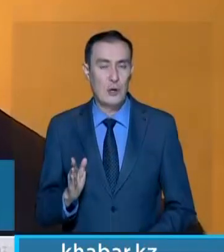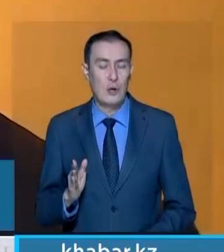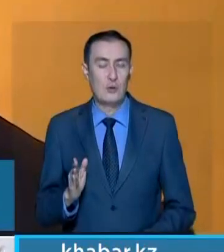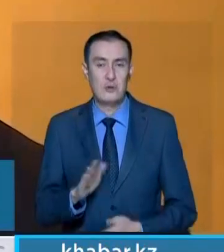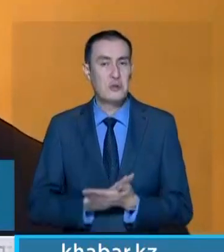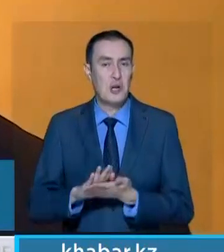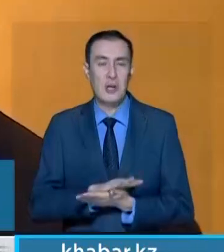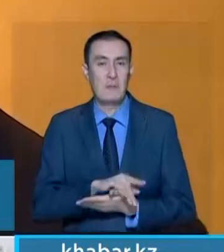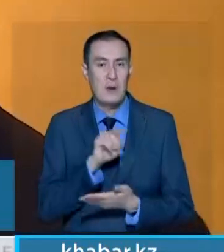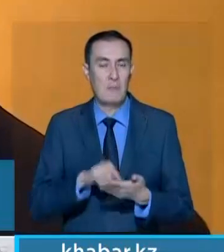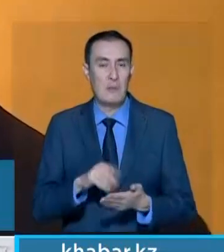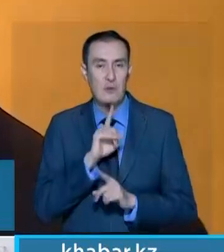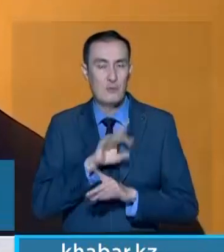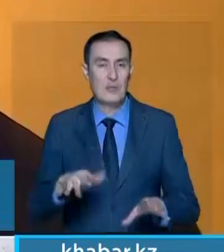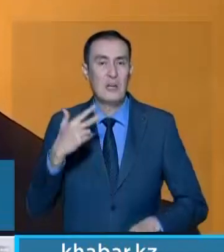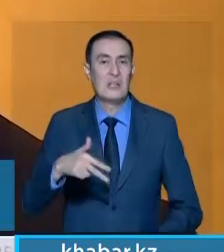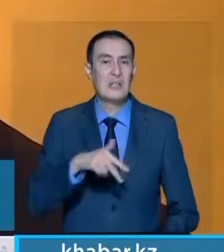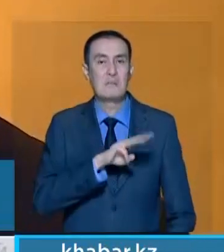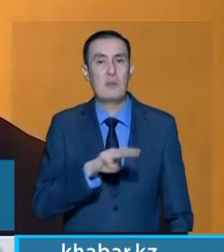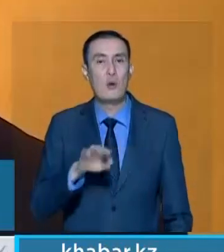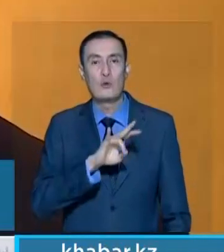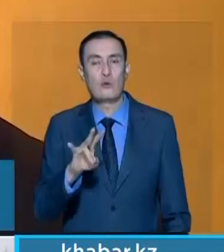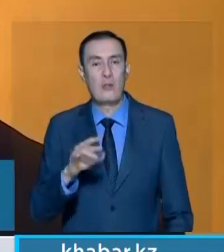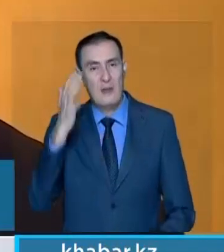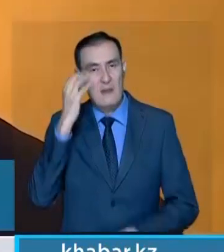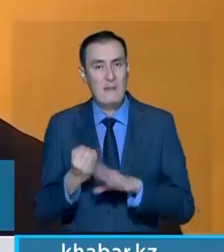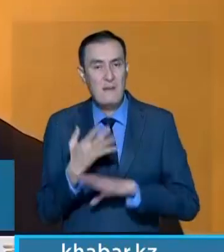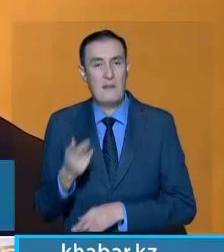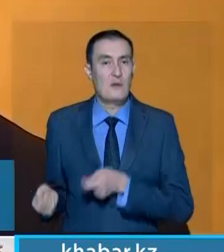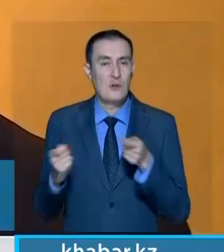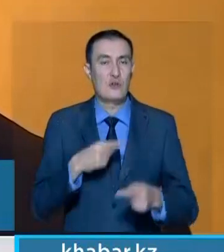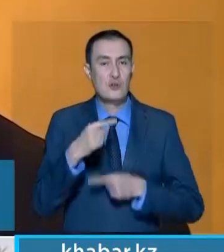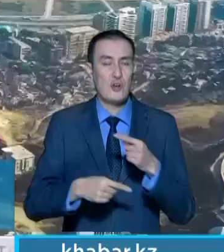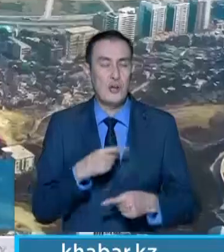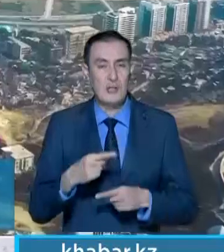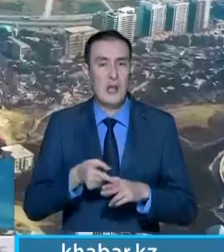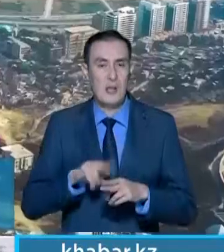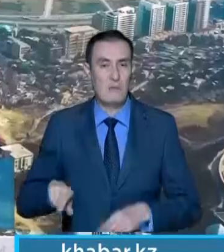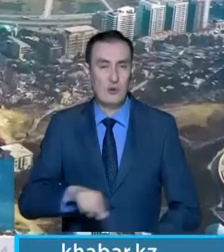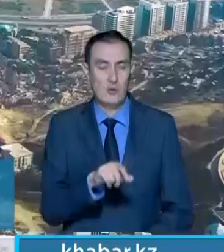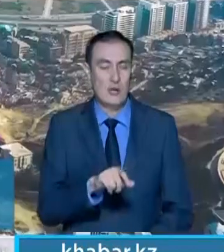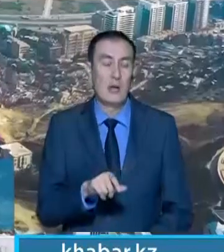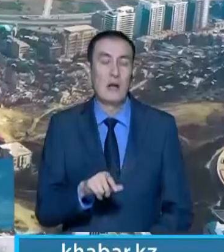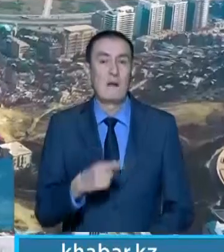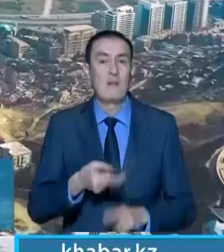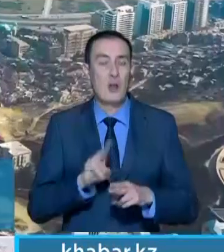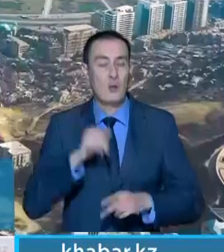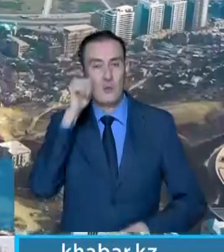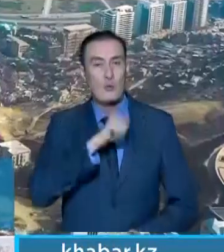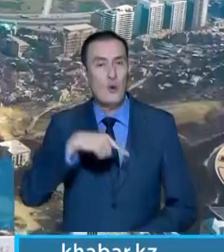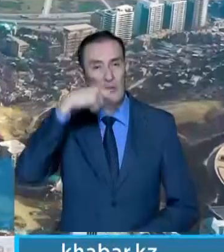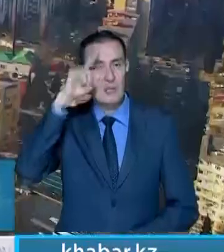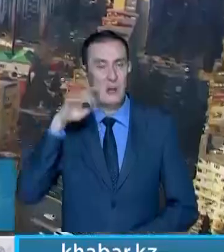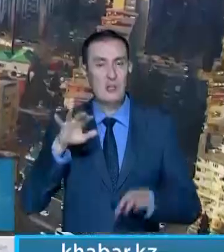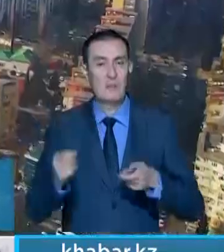никакие проблемы. 30 миллионов тонн нефти вообще транспортировать через Баку-Тбилиси-Джейхан. В этом году Азербайджан